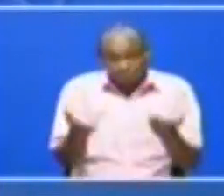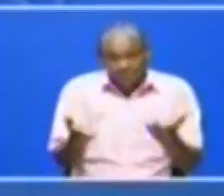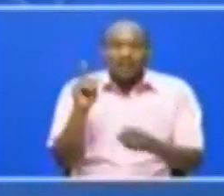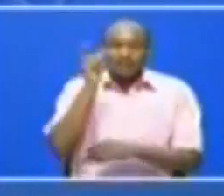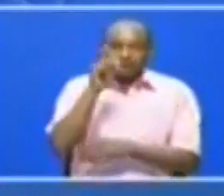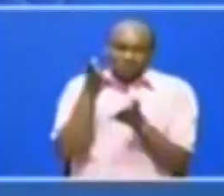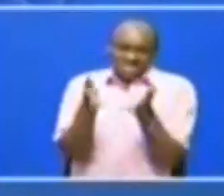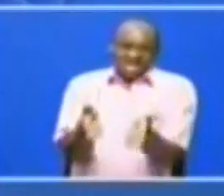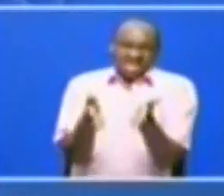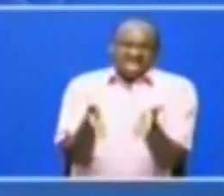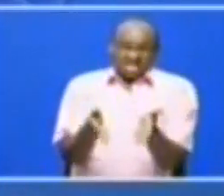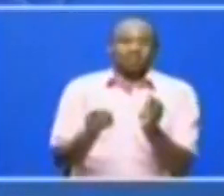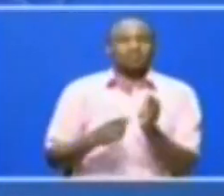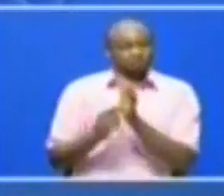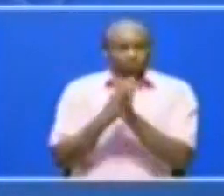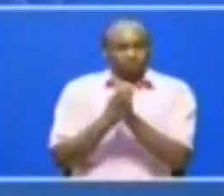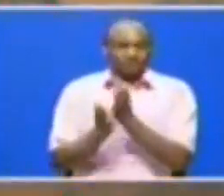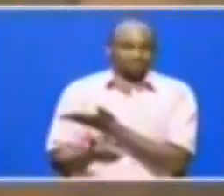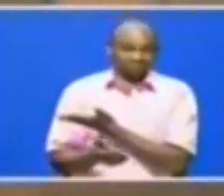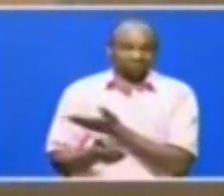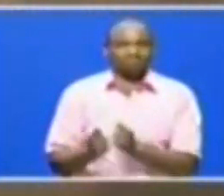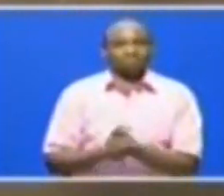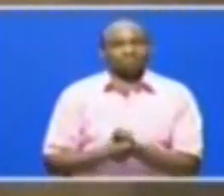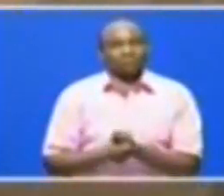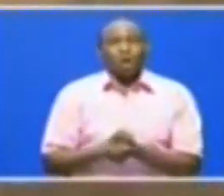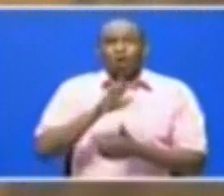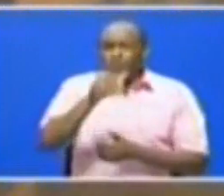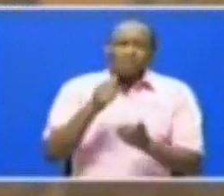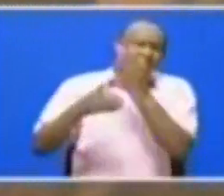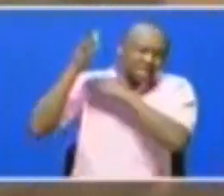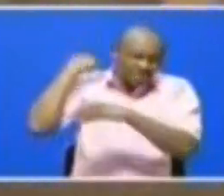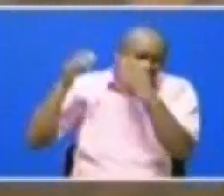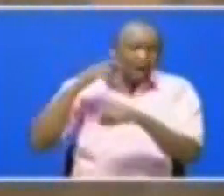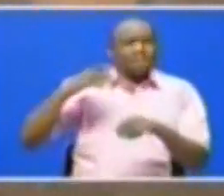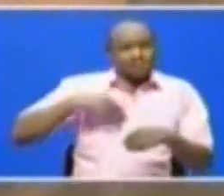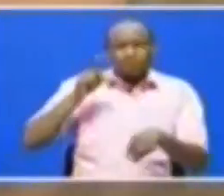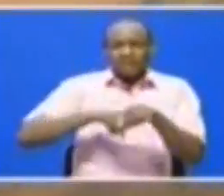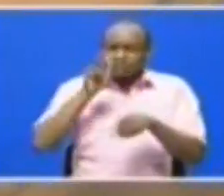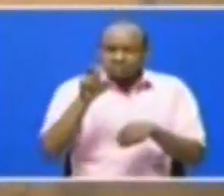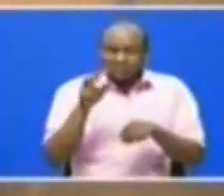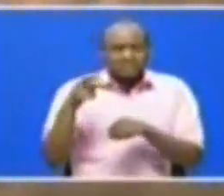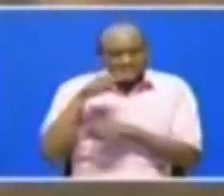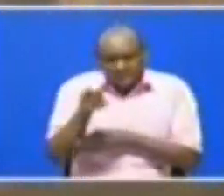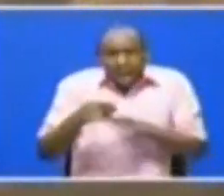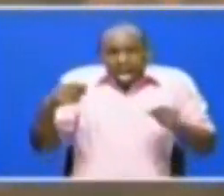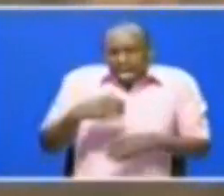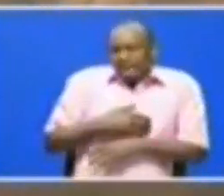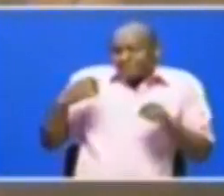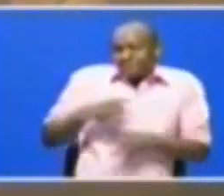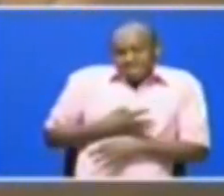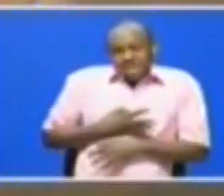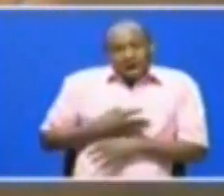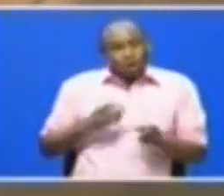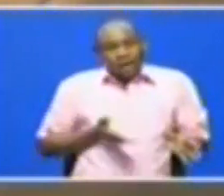Nairobi. Hii hapa taarifa yake. Tangu enzi za jadi, nyoka anaponekana mishipa ya binadamu huguswa kwa namna moja